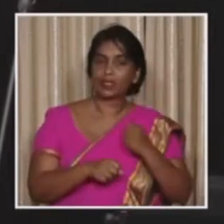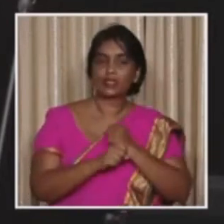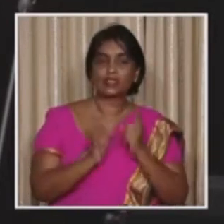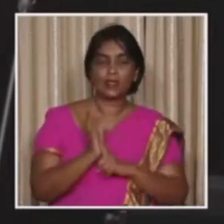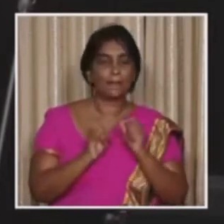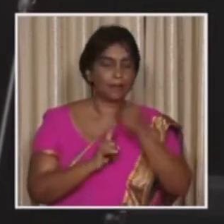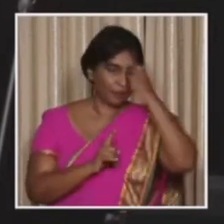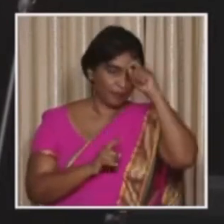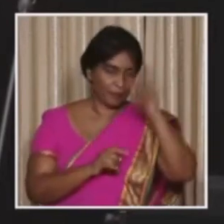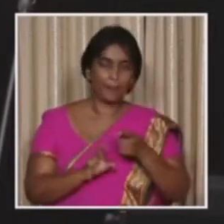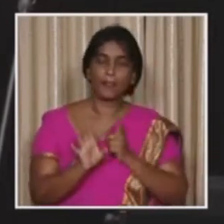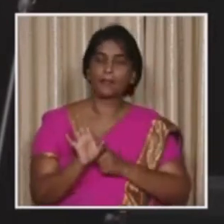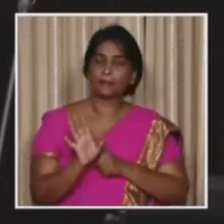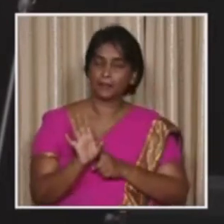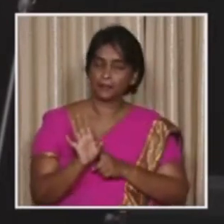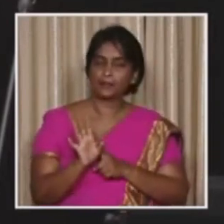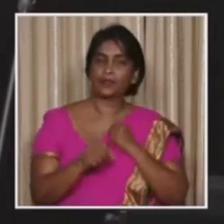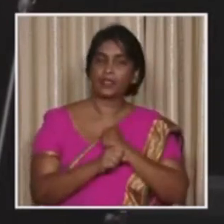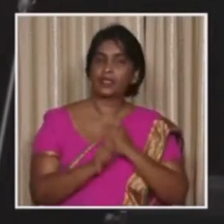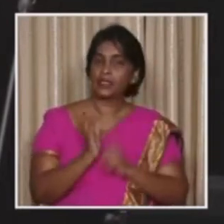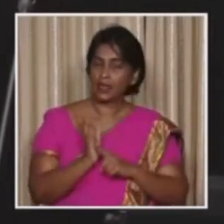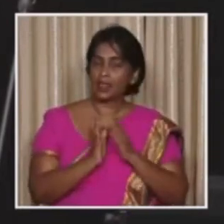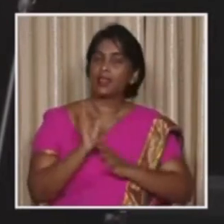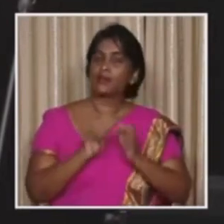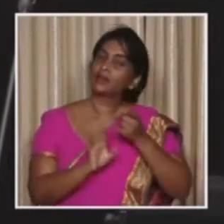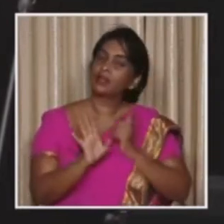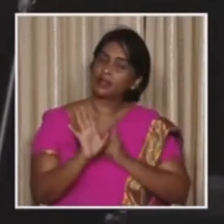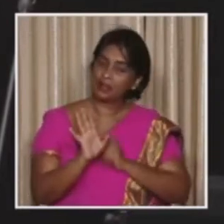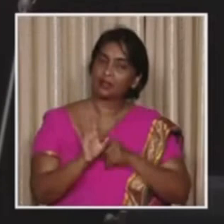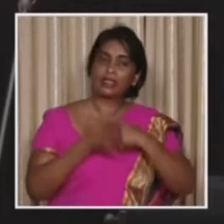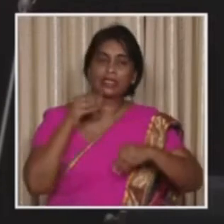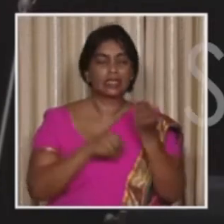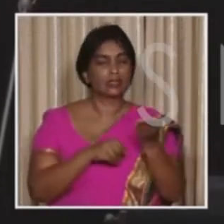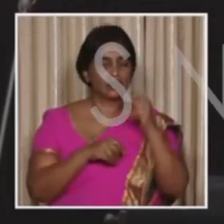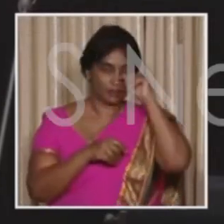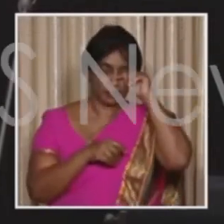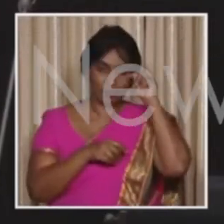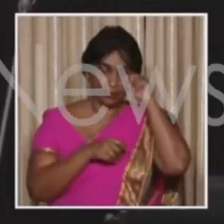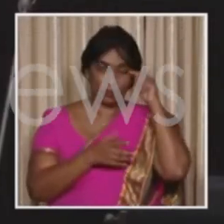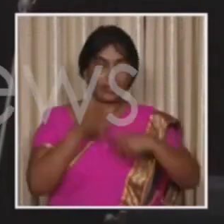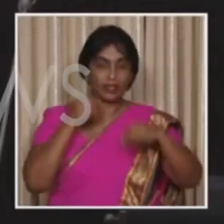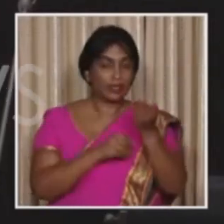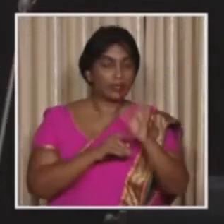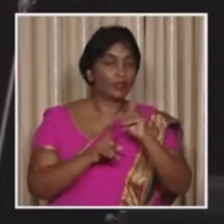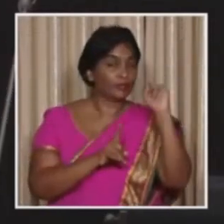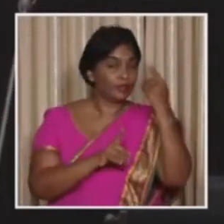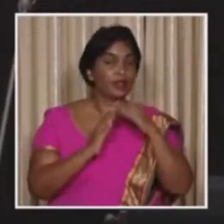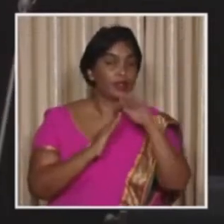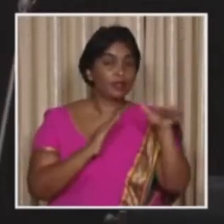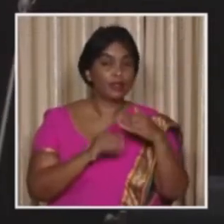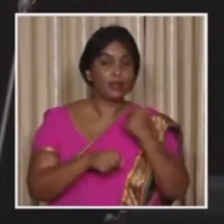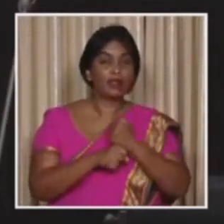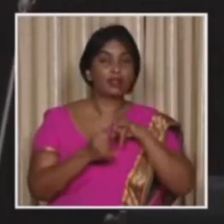පිරිස් සමතුමාත් හැමදාම GL පිරිස් හැමදෙතුමත් හැමදාම ඡන්දෙ ඉල්ලනවා. මම හිතන්නේ එතුමා ඡන්දෙ ඉල්ලන්න කලින් ඉස්සෙල්ලාම ගමේ